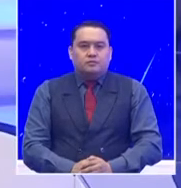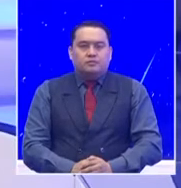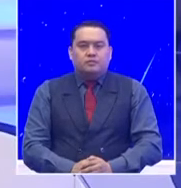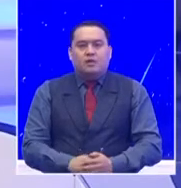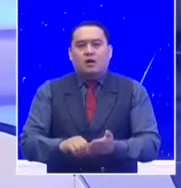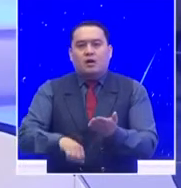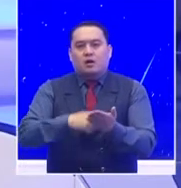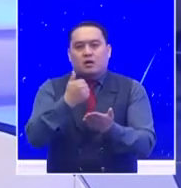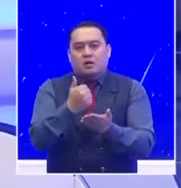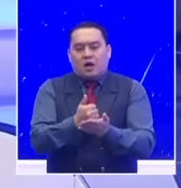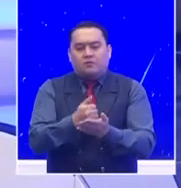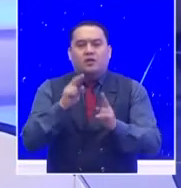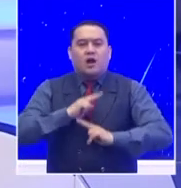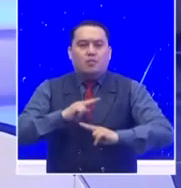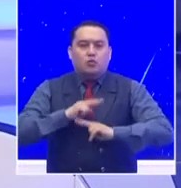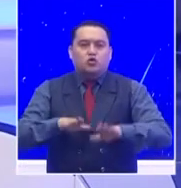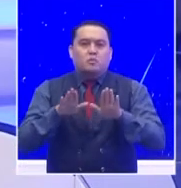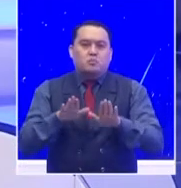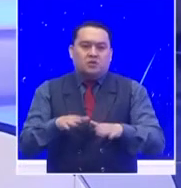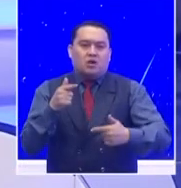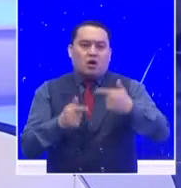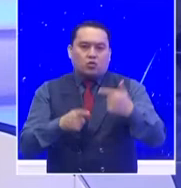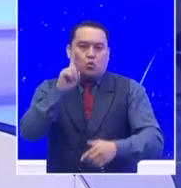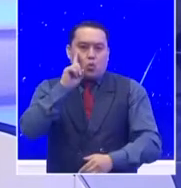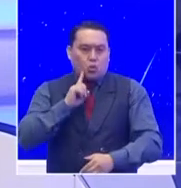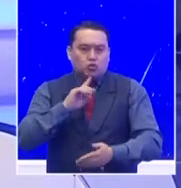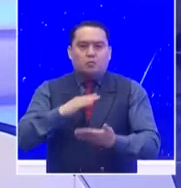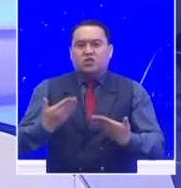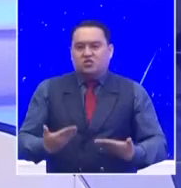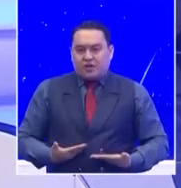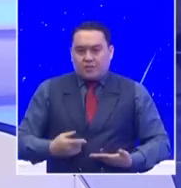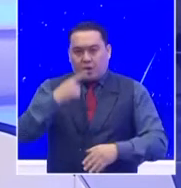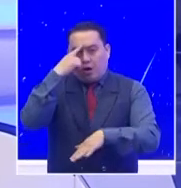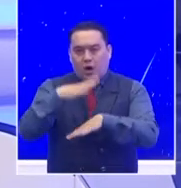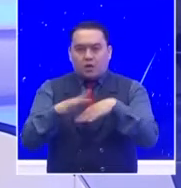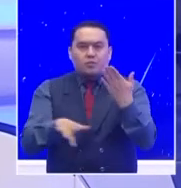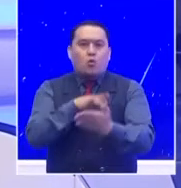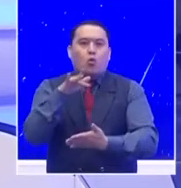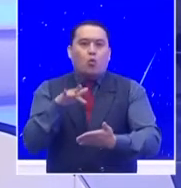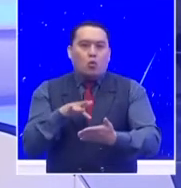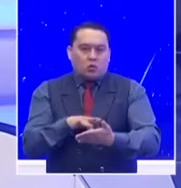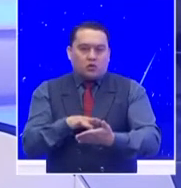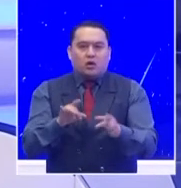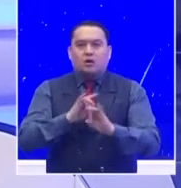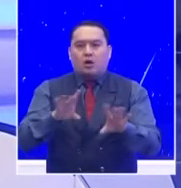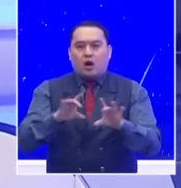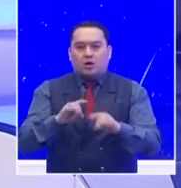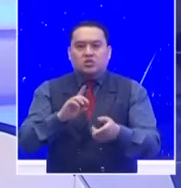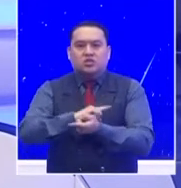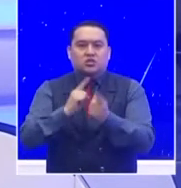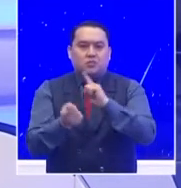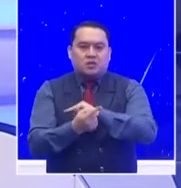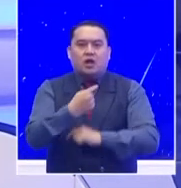В приоритете рабочие места, конкурентоспособность, комфортные условия проживания. Аким города Галымжан Абдыраимов рассказал об